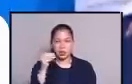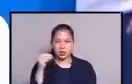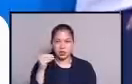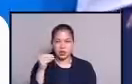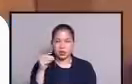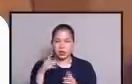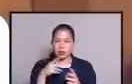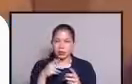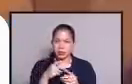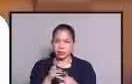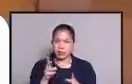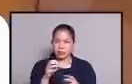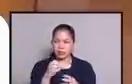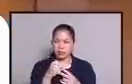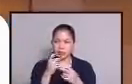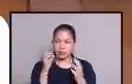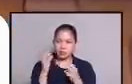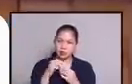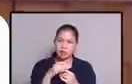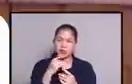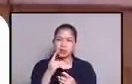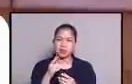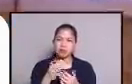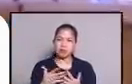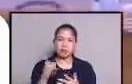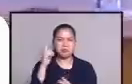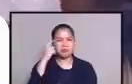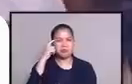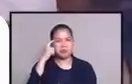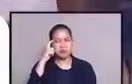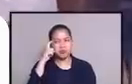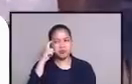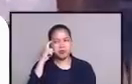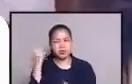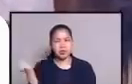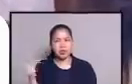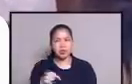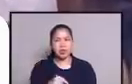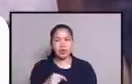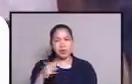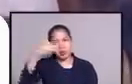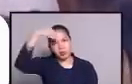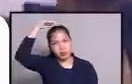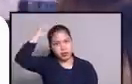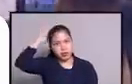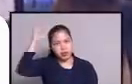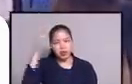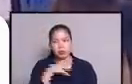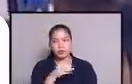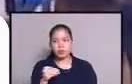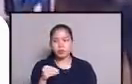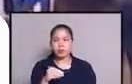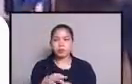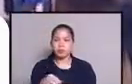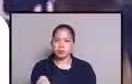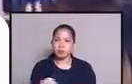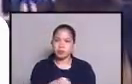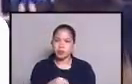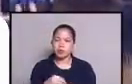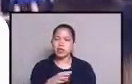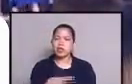Drugs, mukhang napipisil naman nila itong si incoming Senator Bato de la Rosa na humalili. Habang